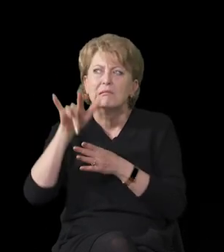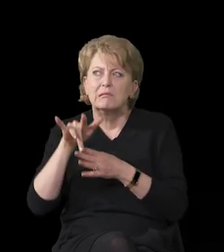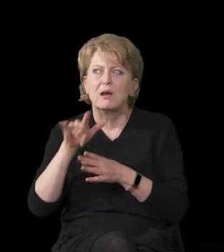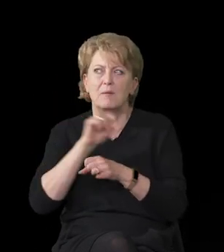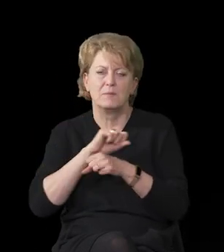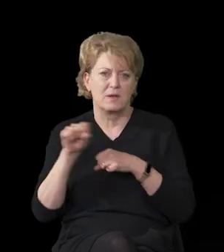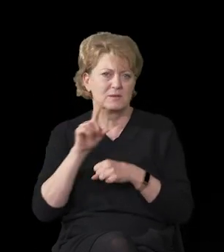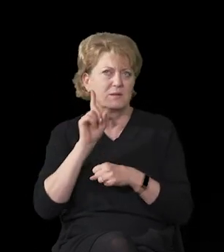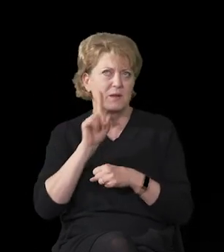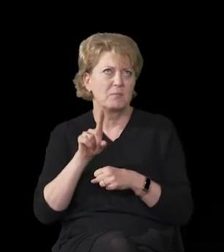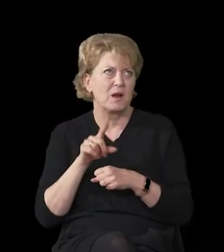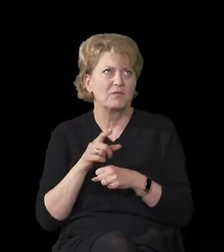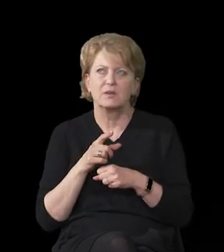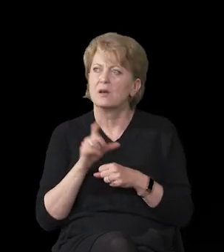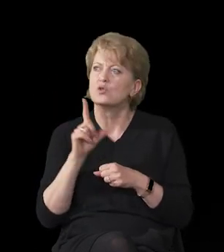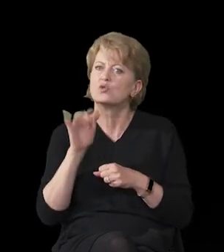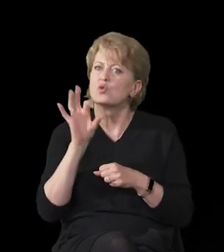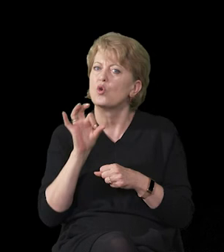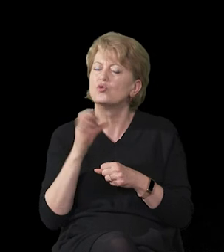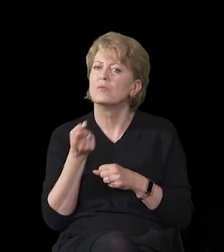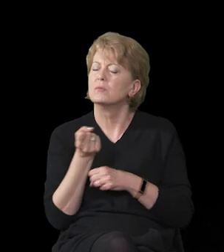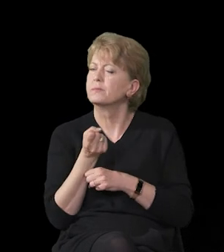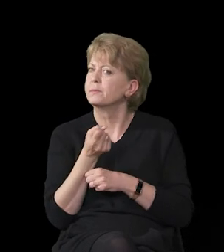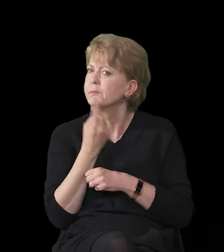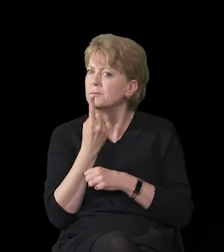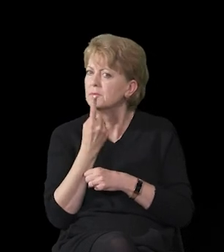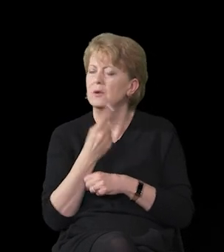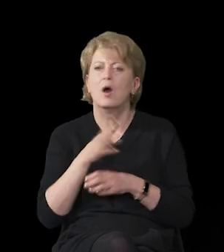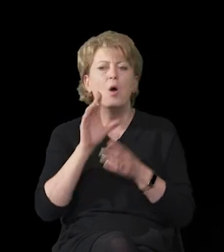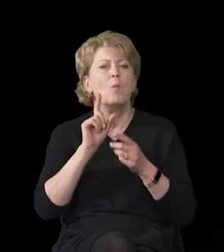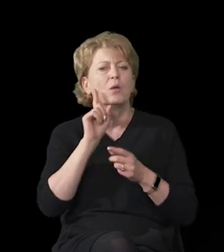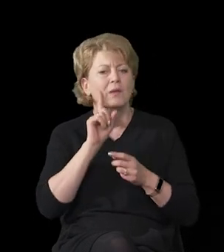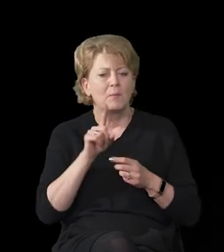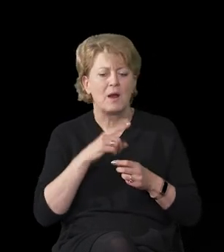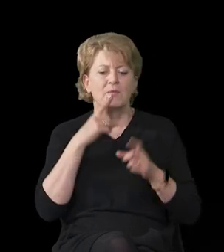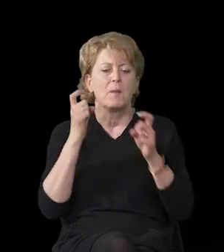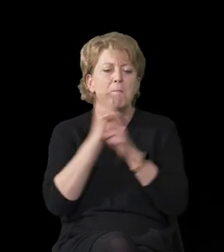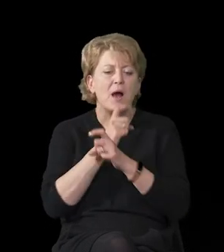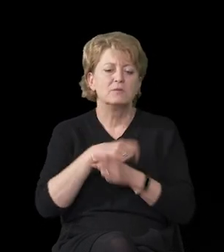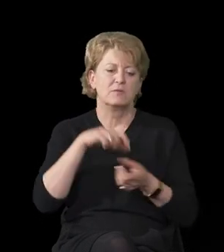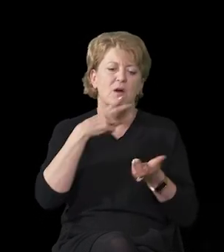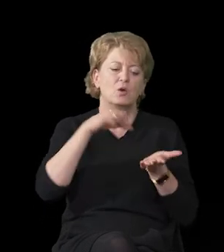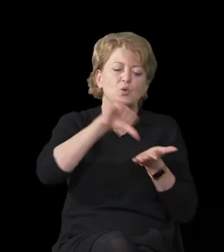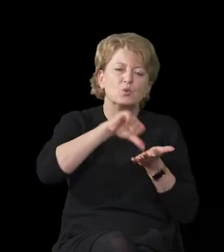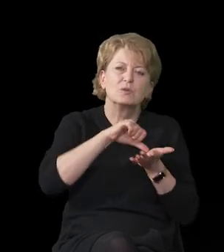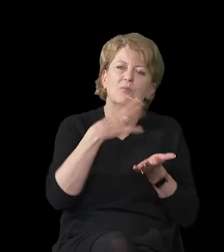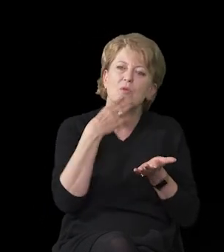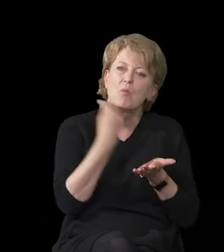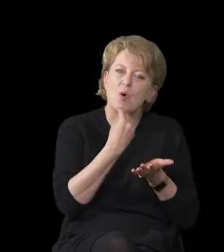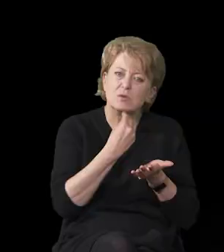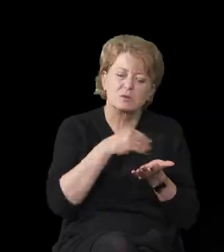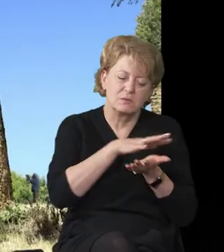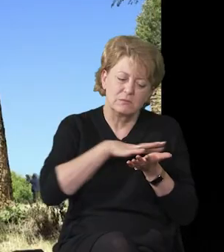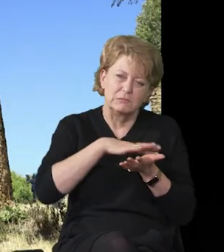skalę Afryki, w zasadzie poza państwami śródziemnomorskimi na kontynencie afrykańskim, takich budowli nigdzie